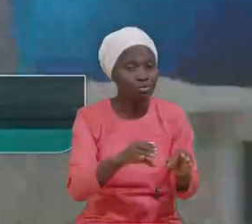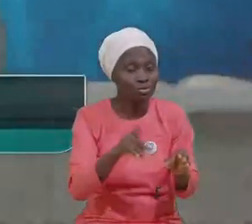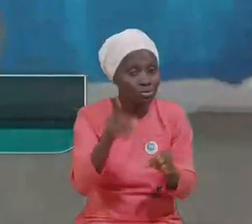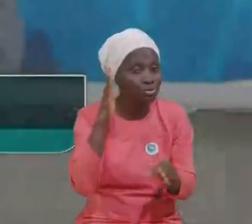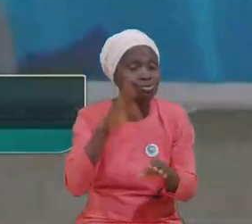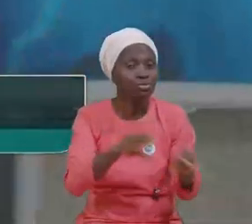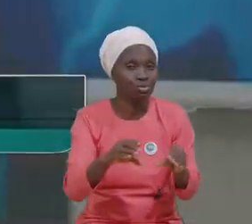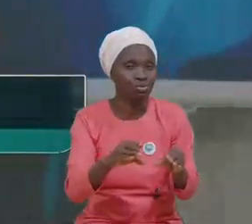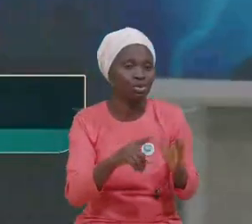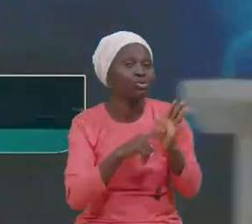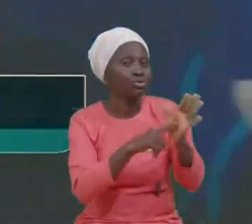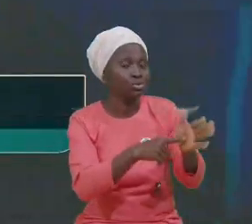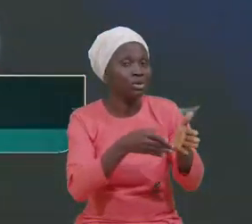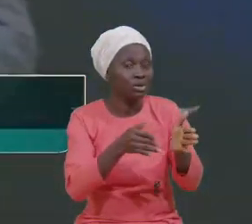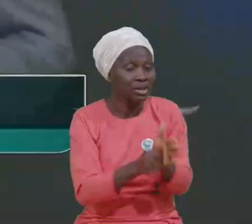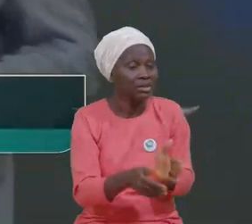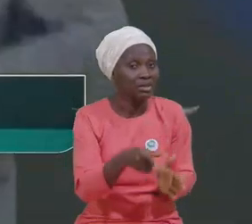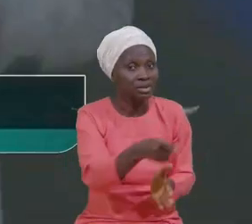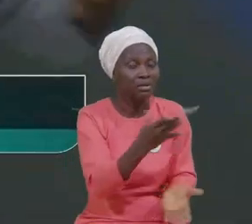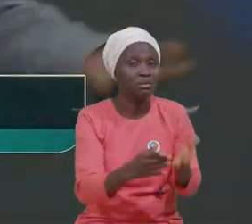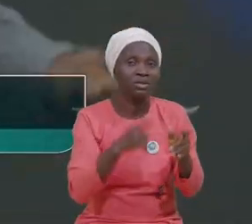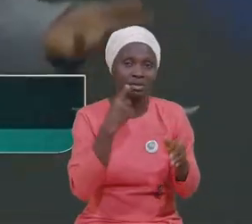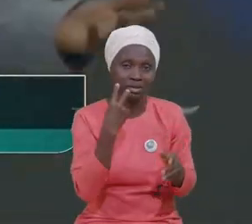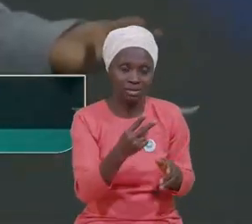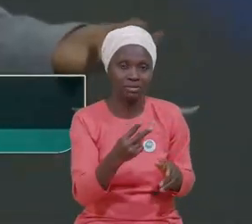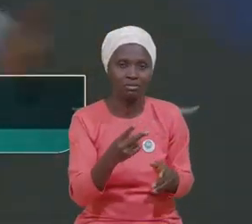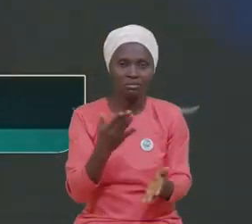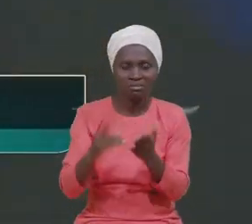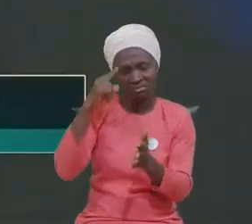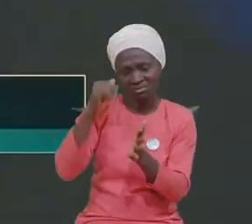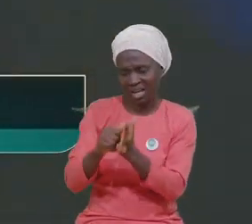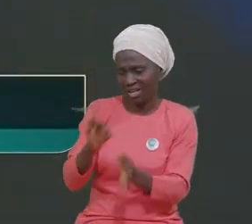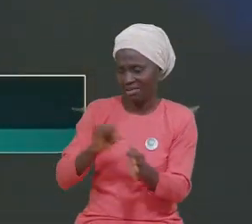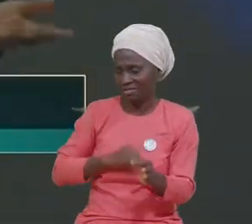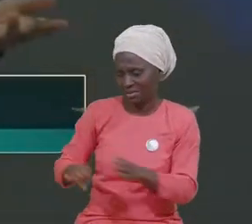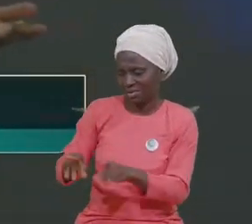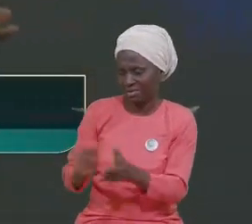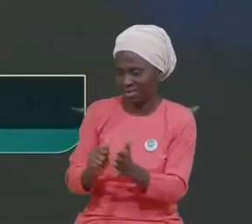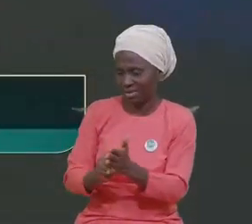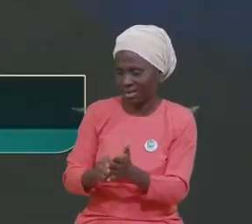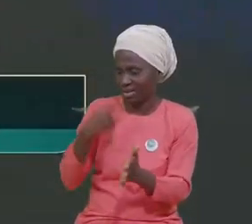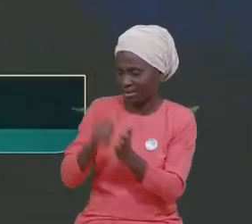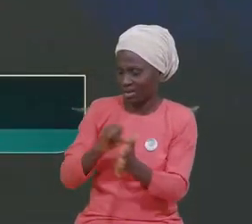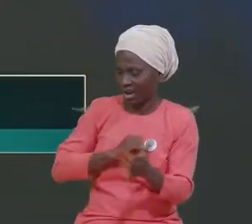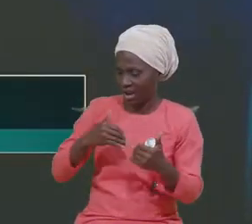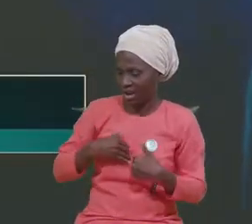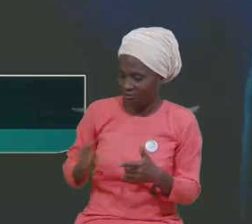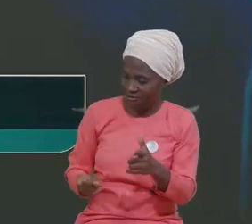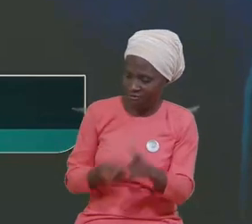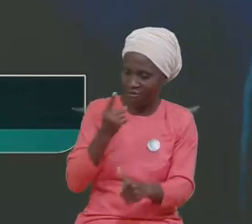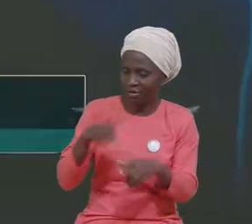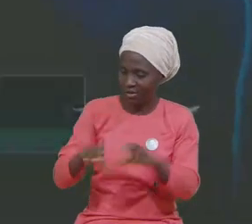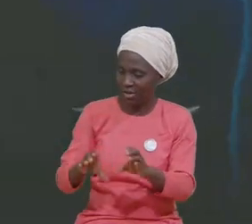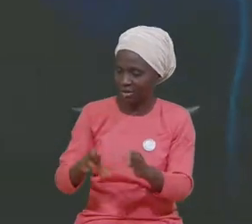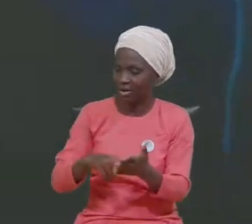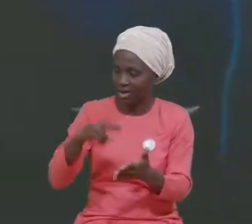fais ci et je suis premier maintenant, les gens verront peut-être que je suis plus